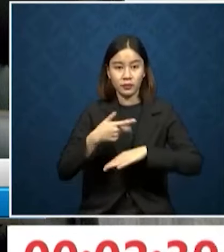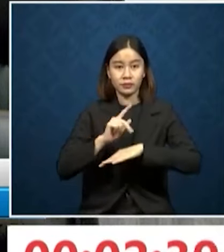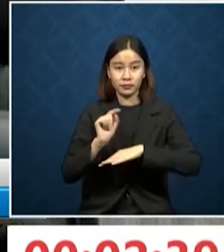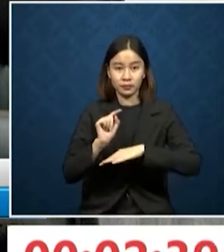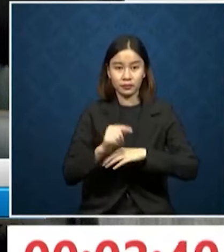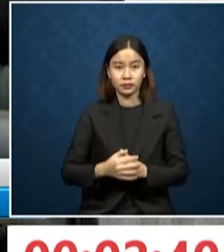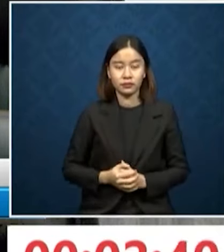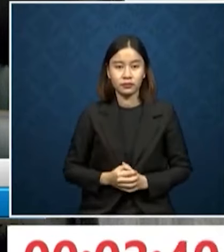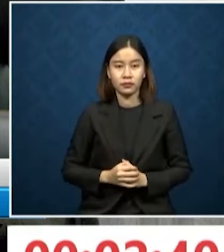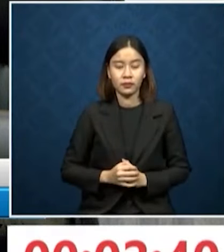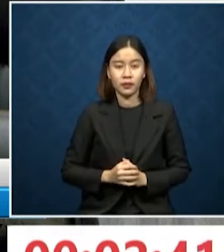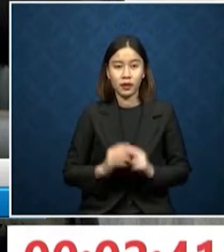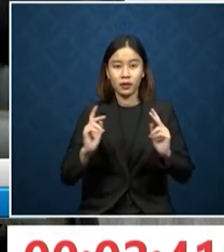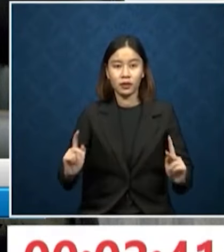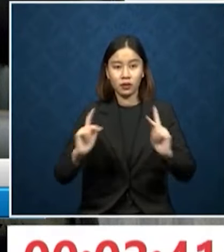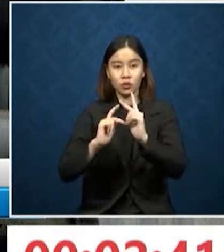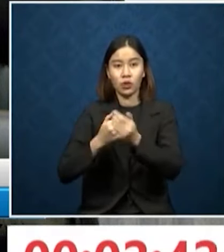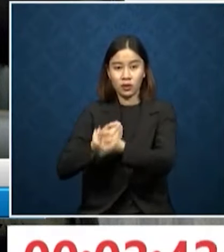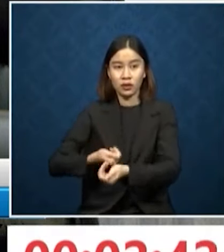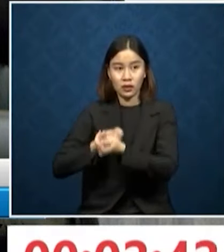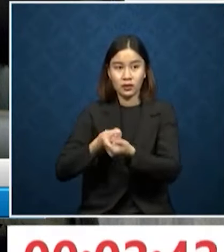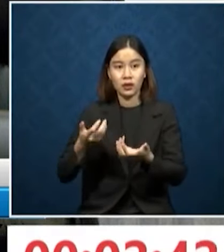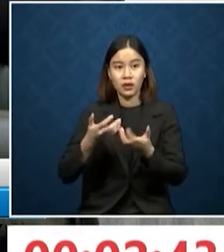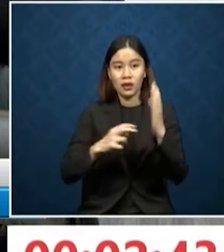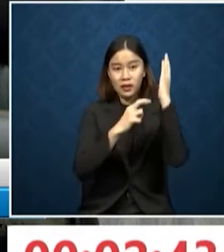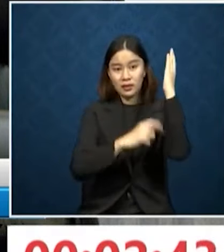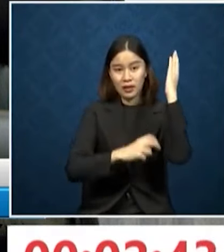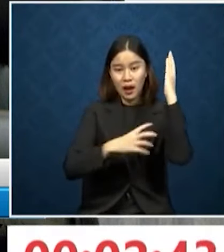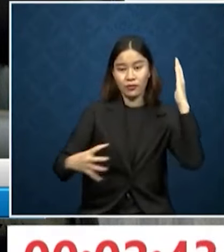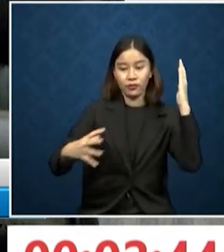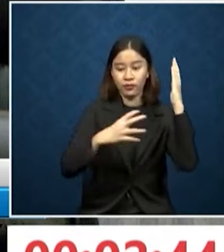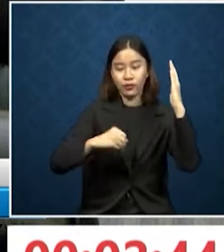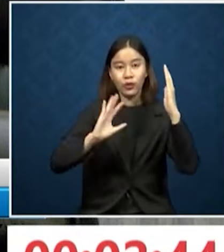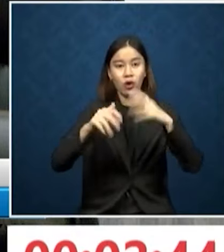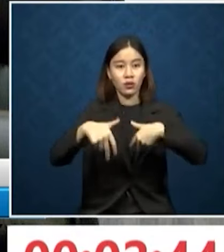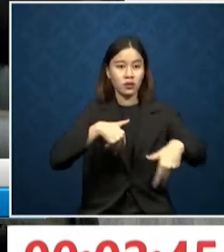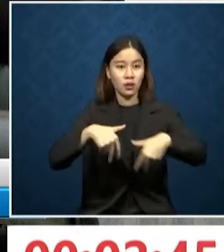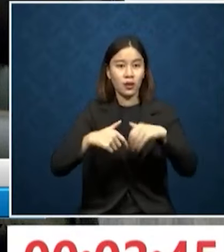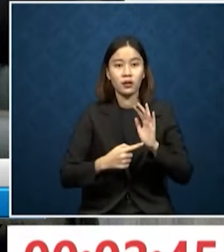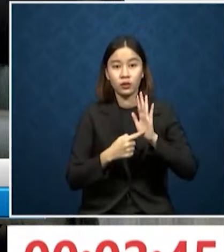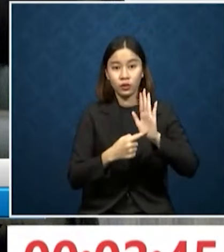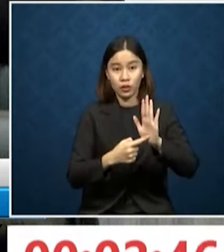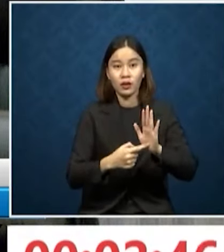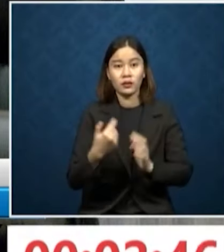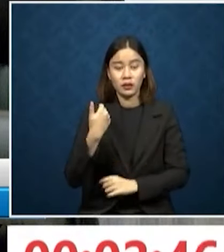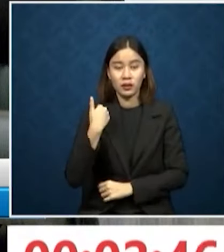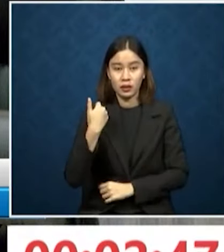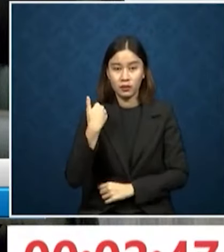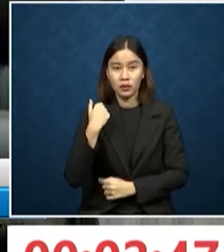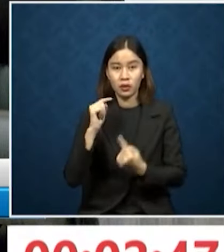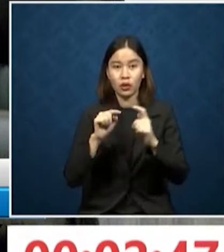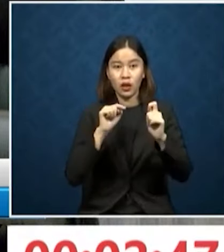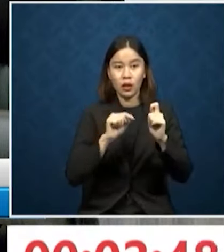ครับกระทรวงเกษตรได้อายัดยางของชาวบ้านอันนี้เป็นกรณีตัวอย่างที่เกิดขึ้น